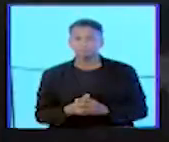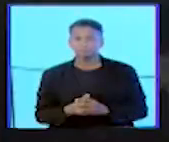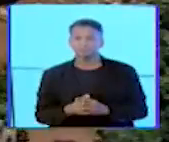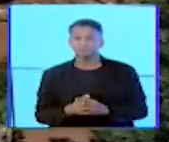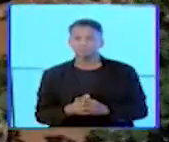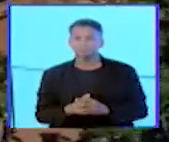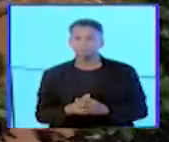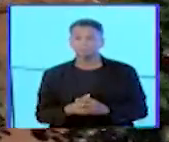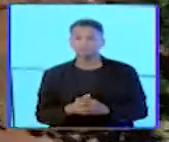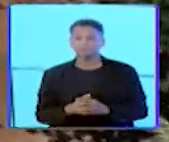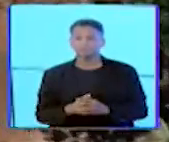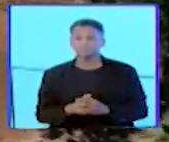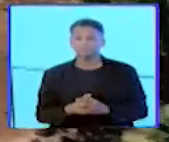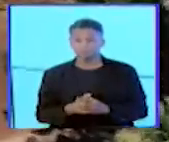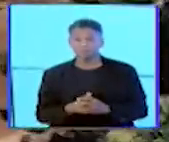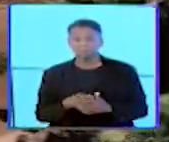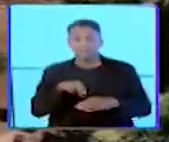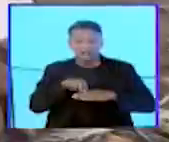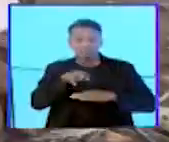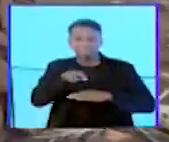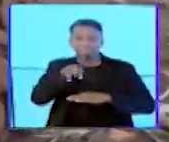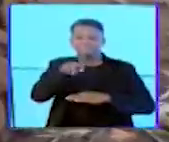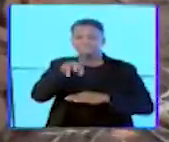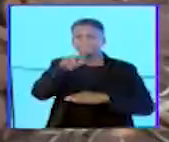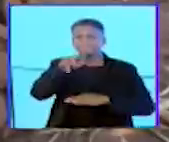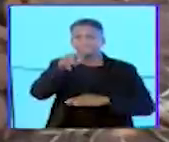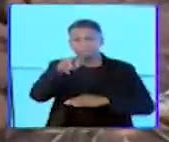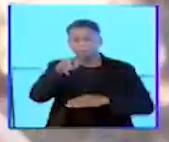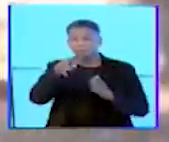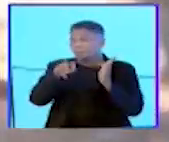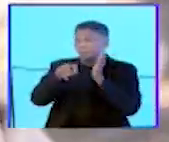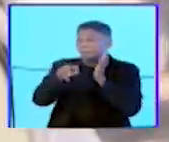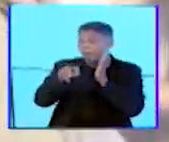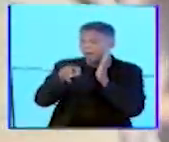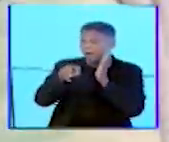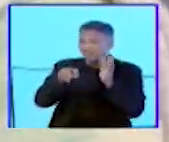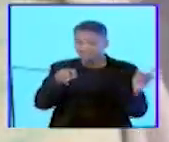Setelah menyusuri anak tangga, seorang mama siap memberikan kain tenun kepada saya.